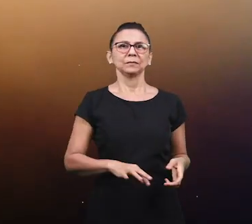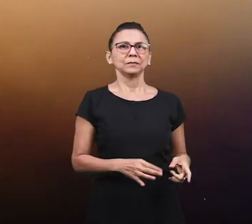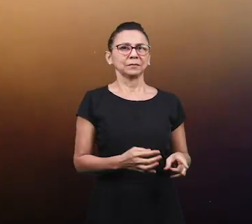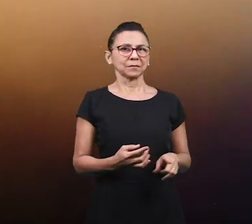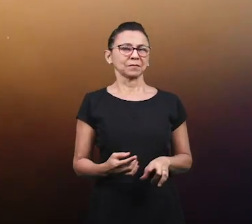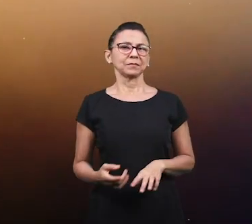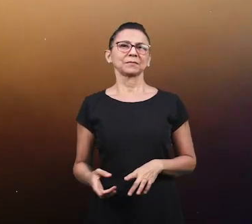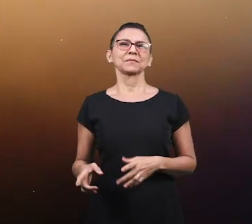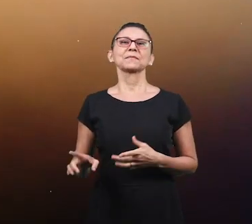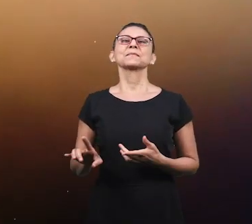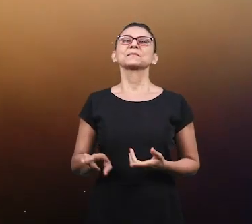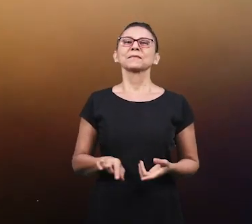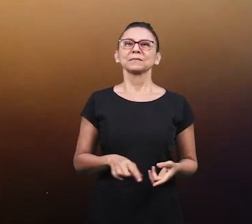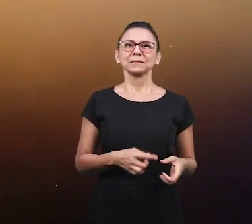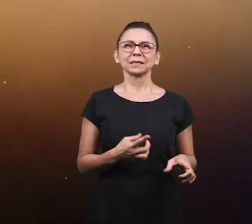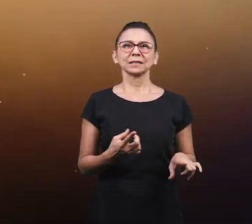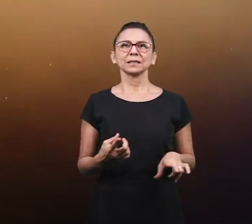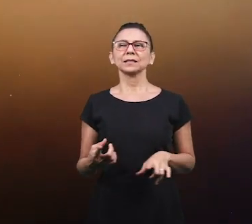clamar.